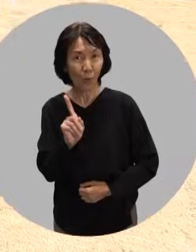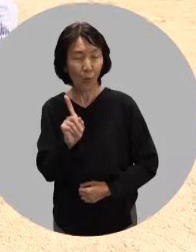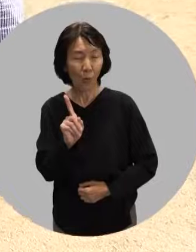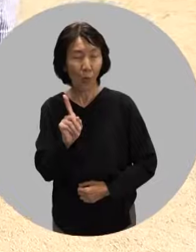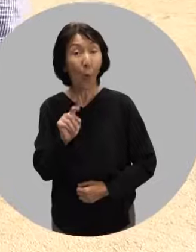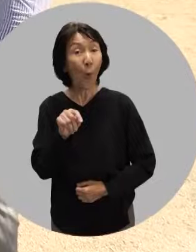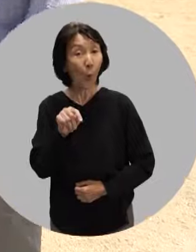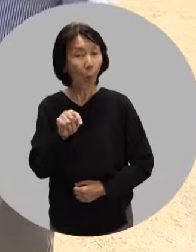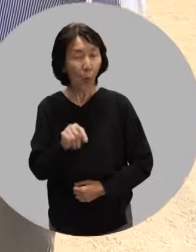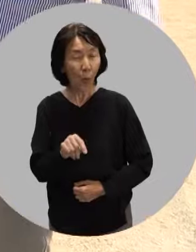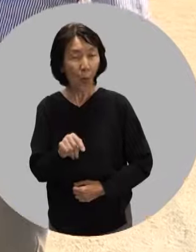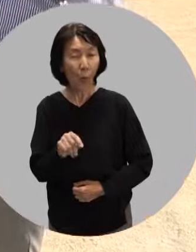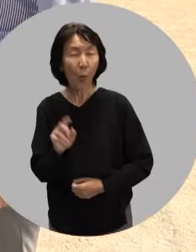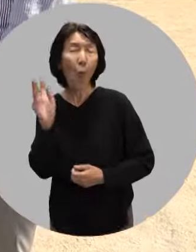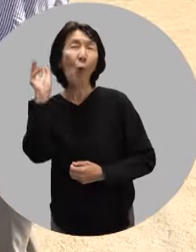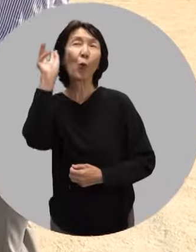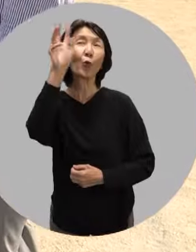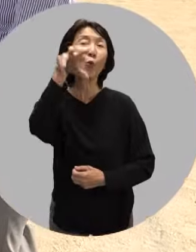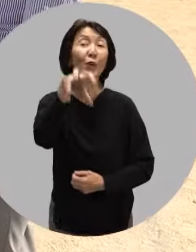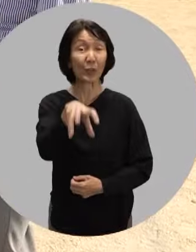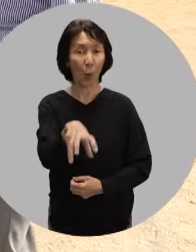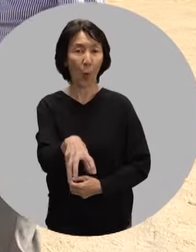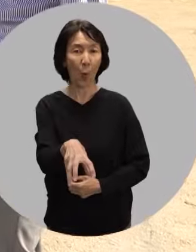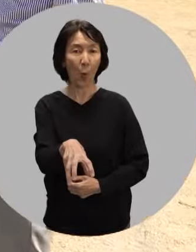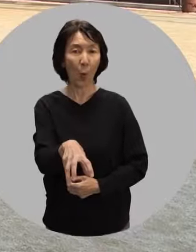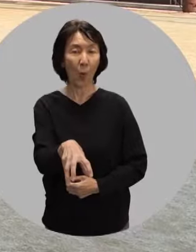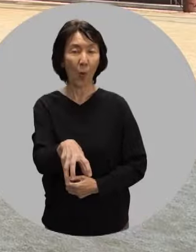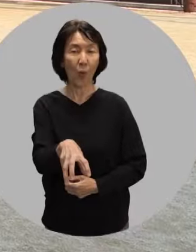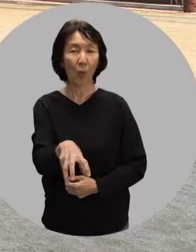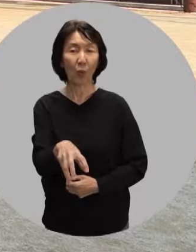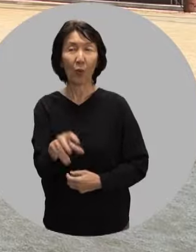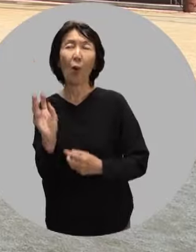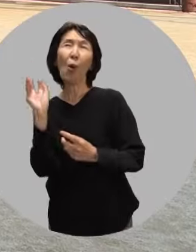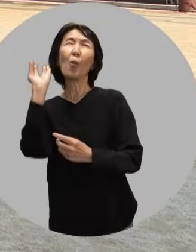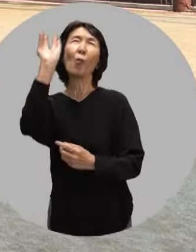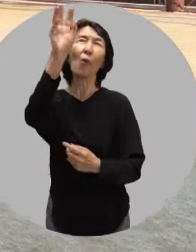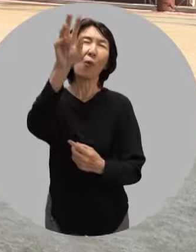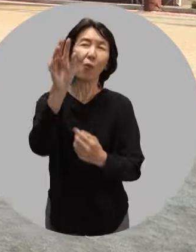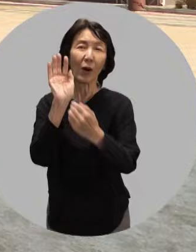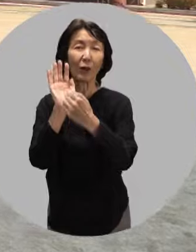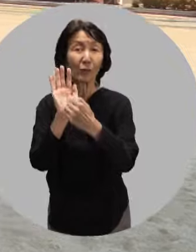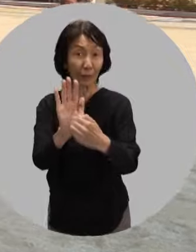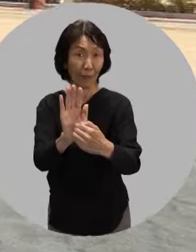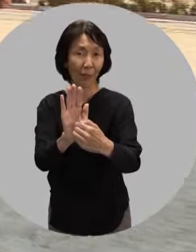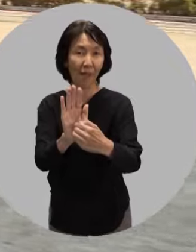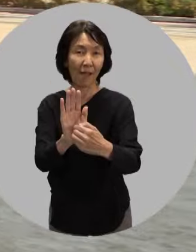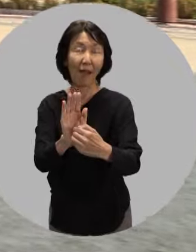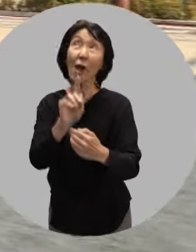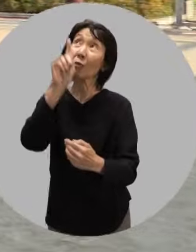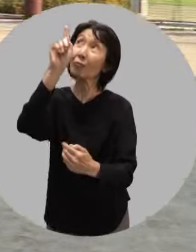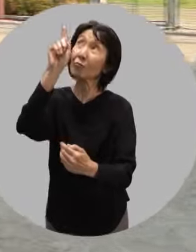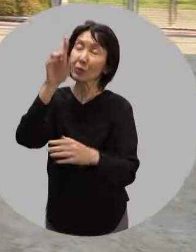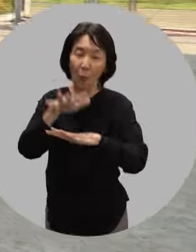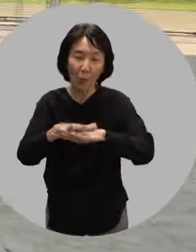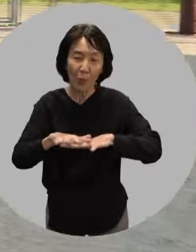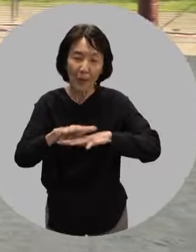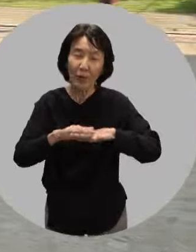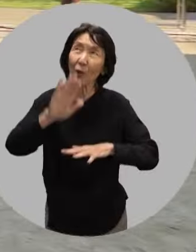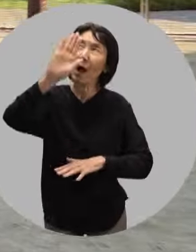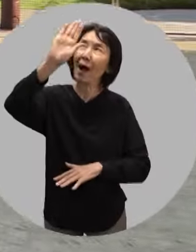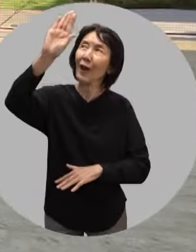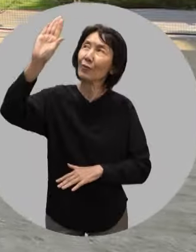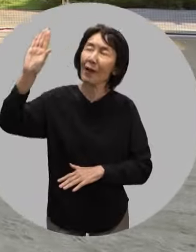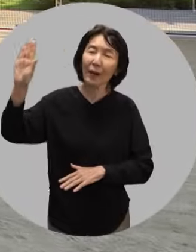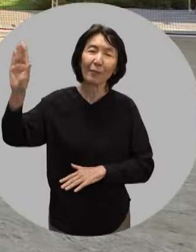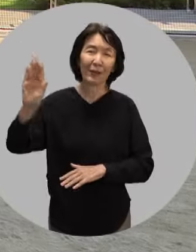ースですか？ はい、今、いるのが球技場です。ネットの上にボールが越えないような、天井にもネットを